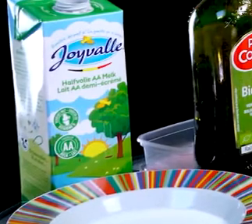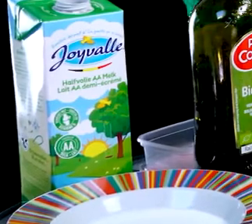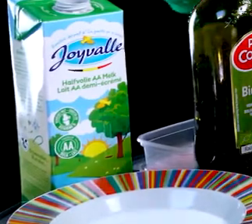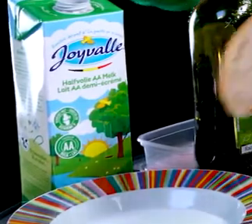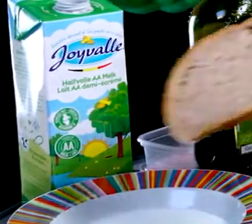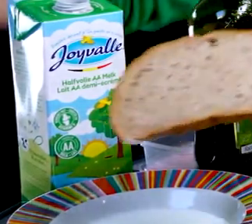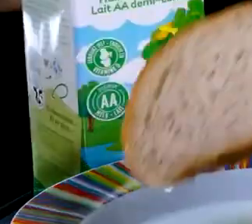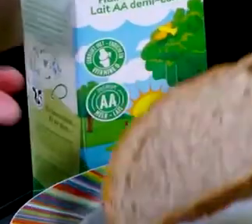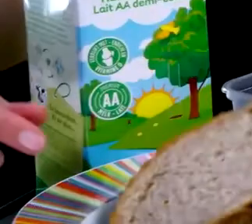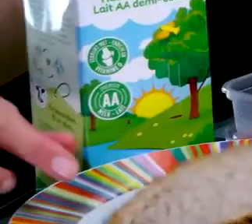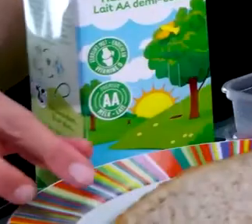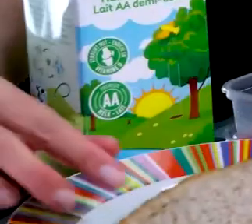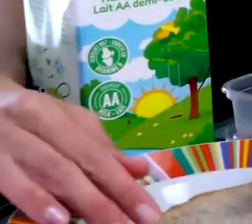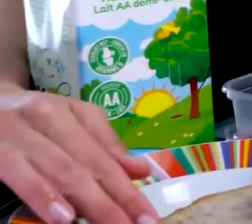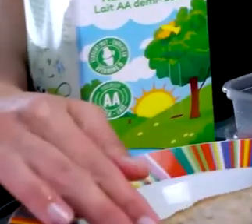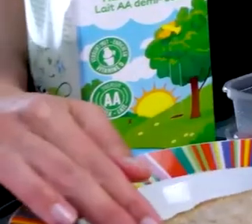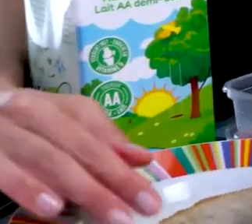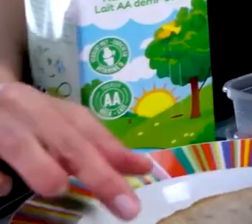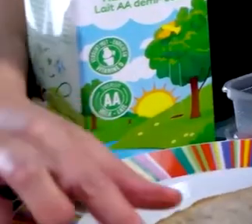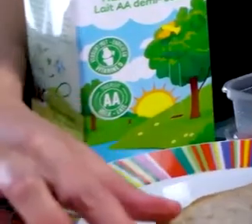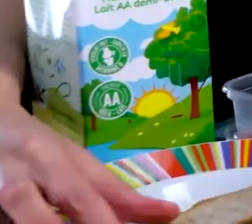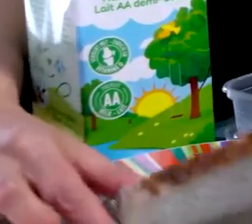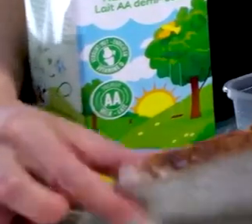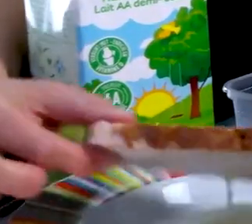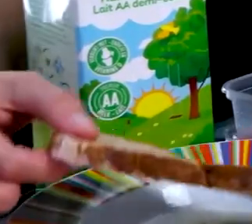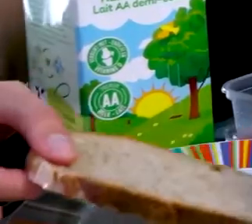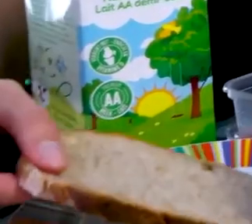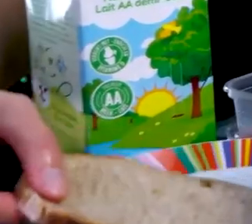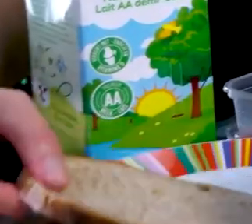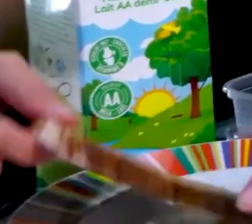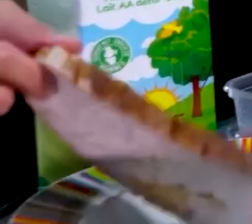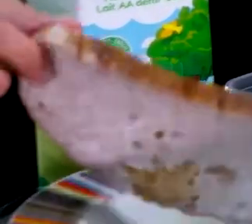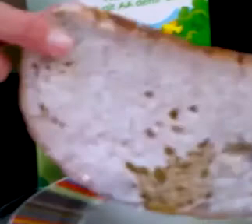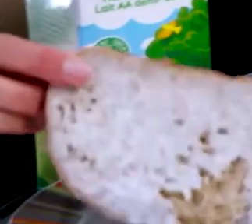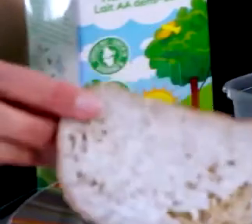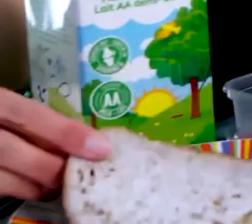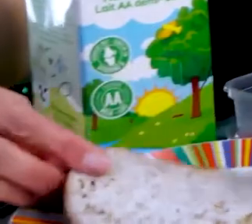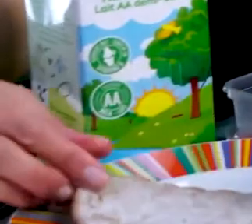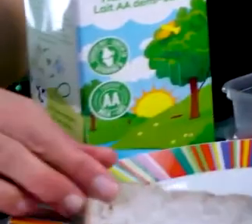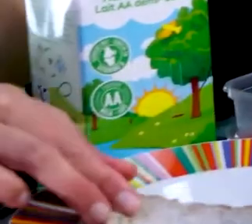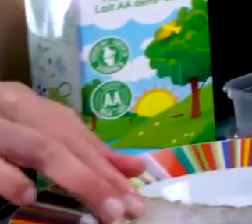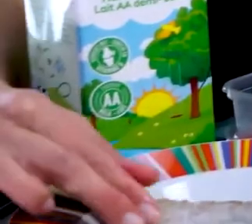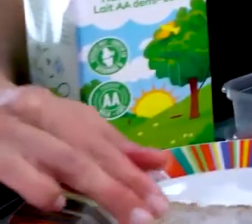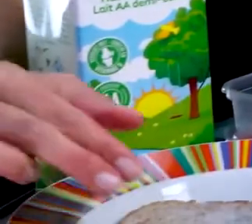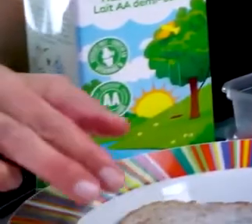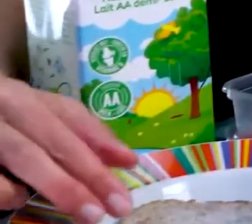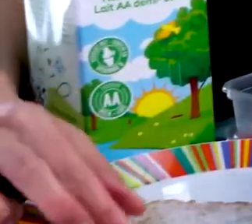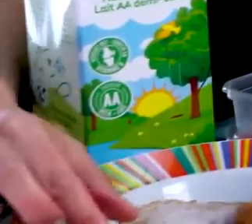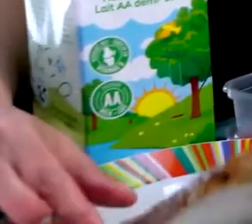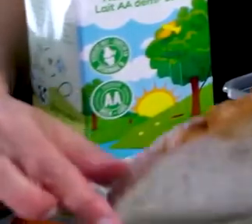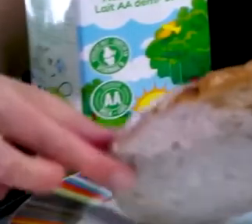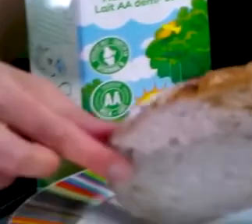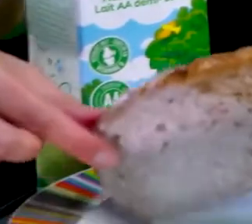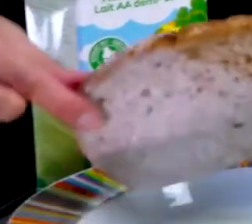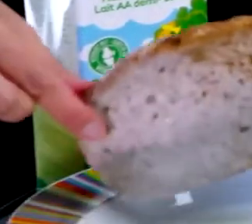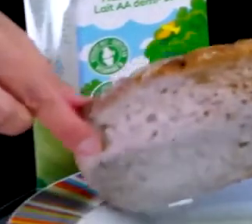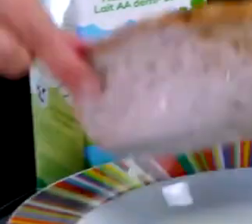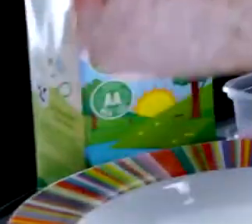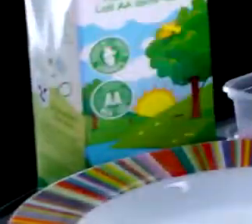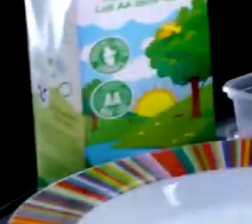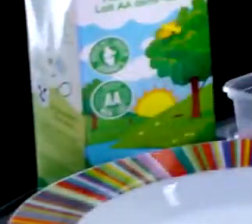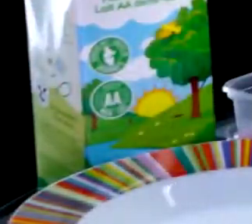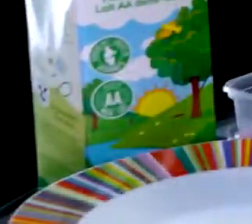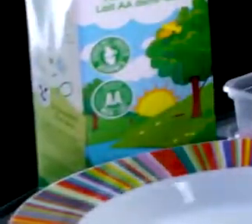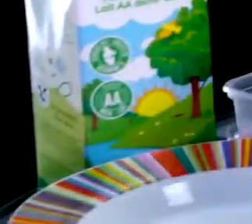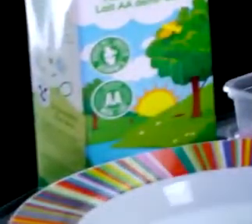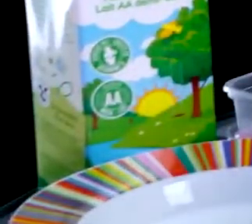tout d'abord dans le lait. Un peu dans un sens, un peu dans l'autre sens. Ok. Après